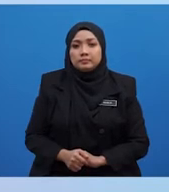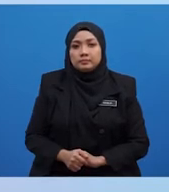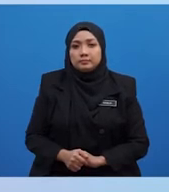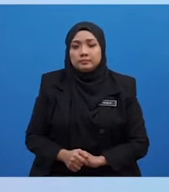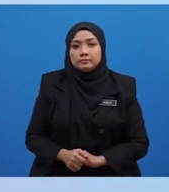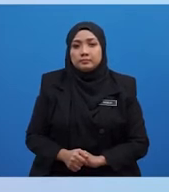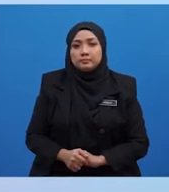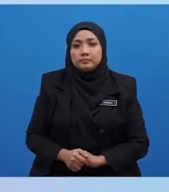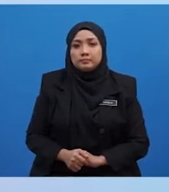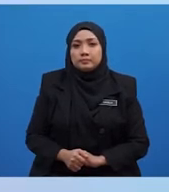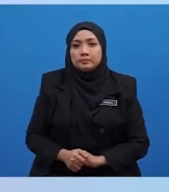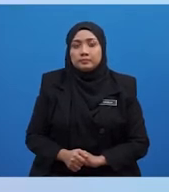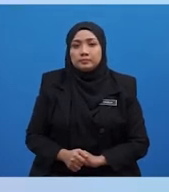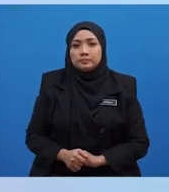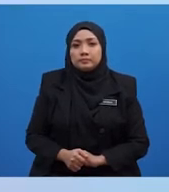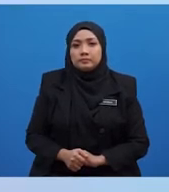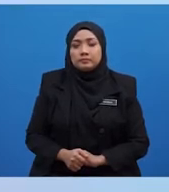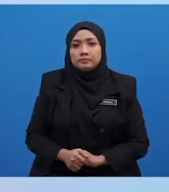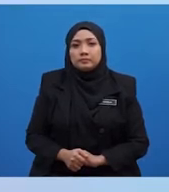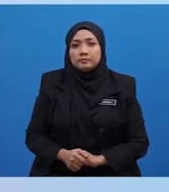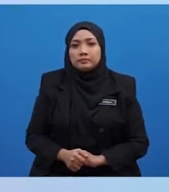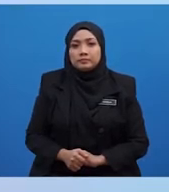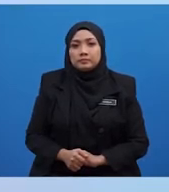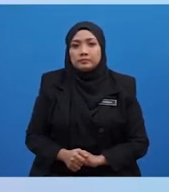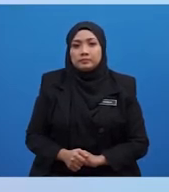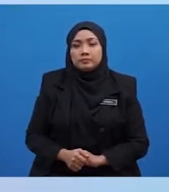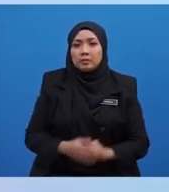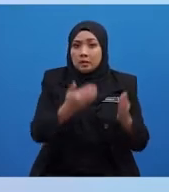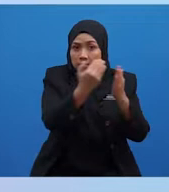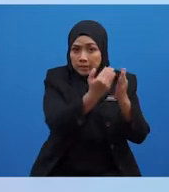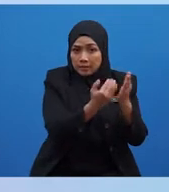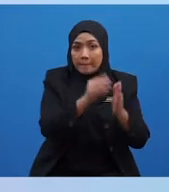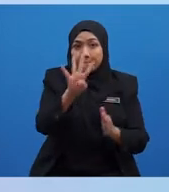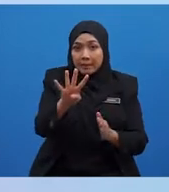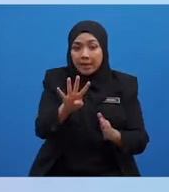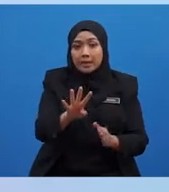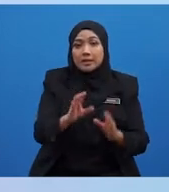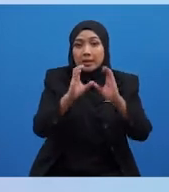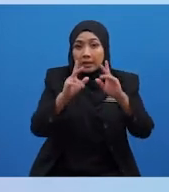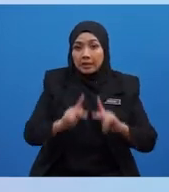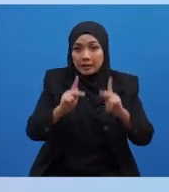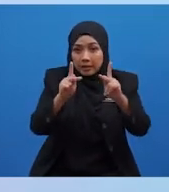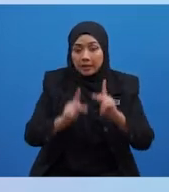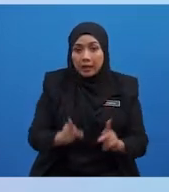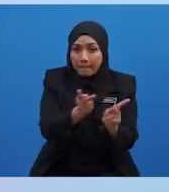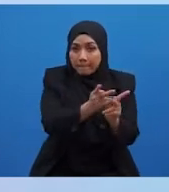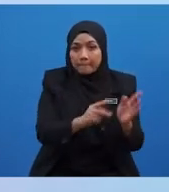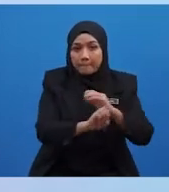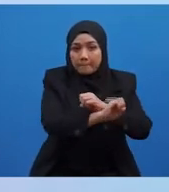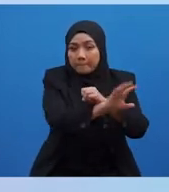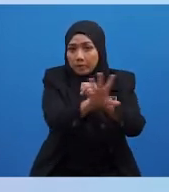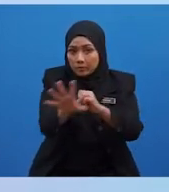Bagaimana murid-murid? Sudah dapat jawapannya? Cikgu pasti semua mampu memberikan jawapan yang